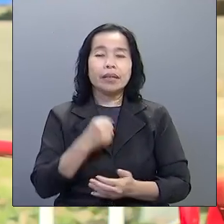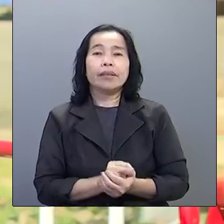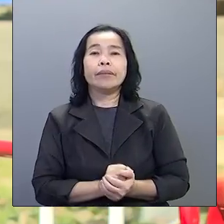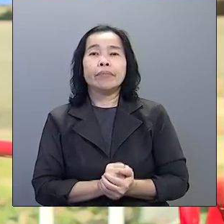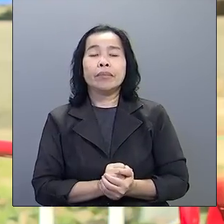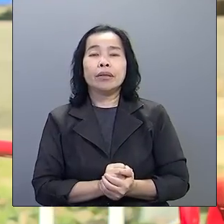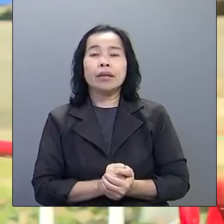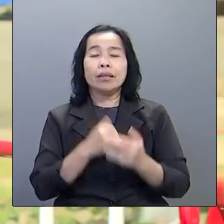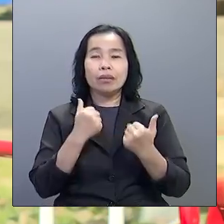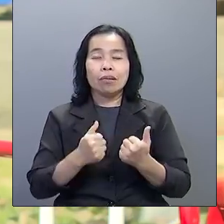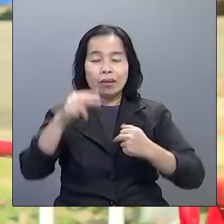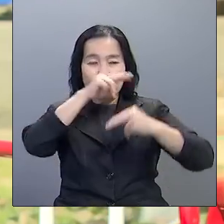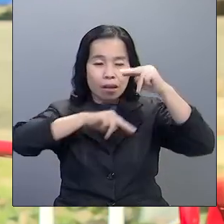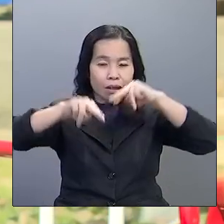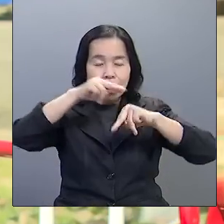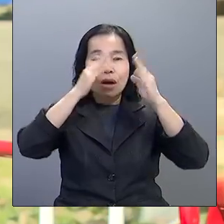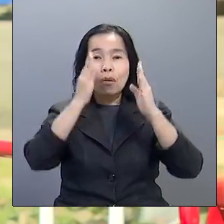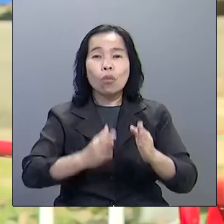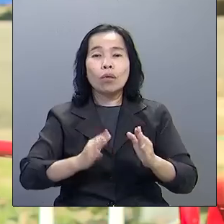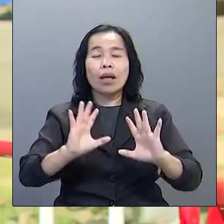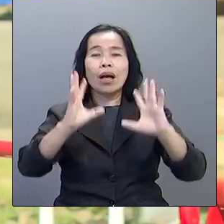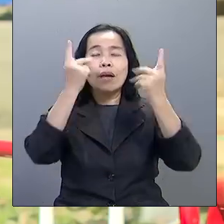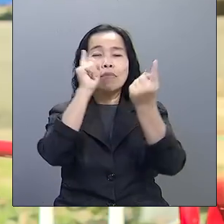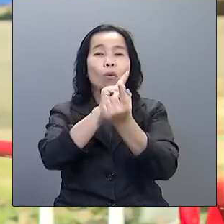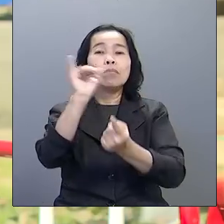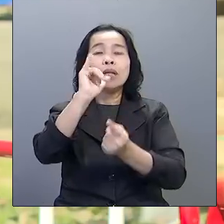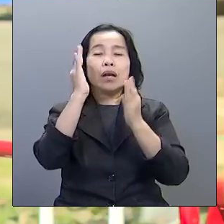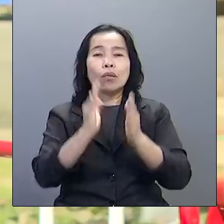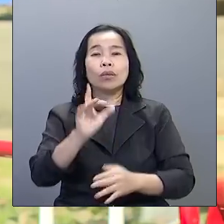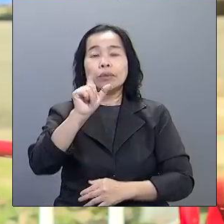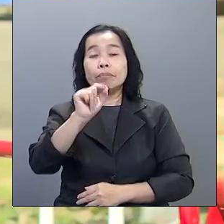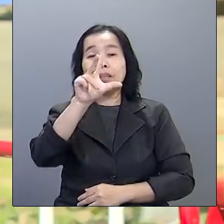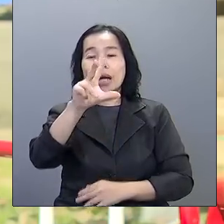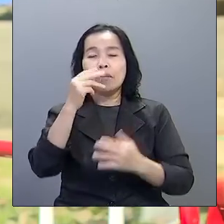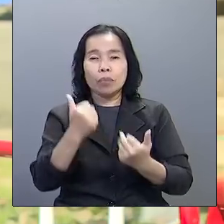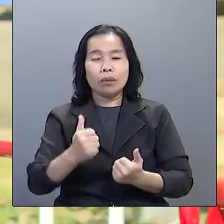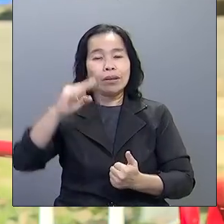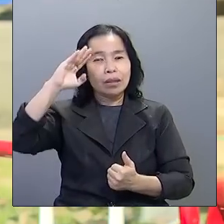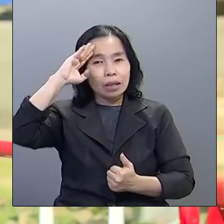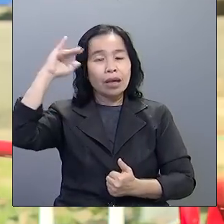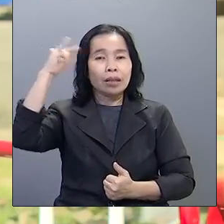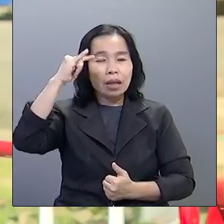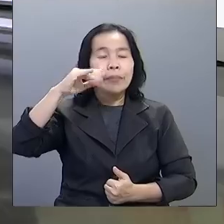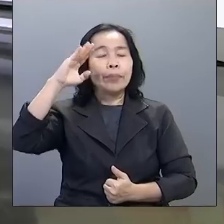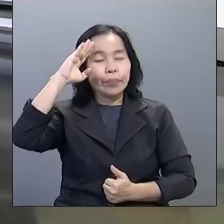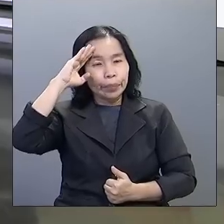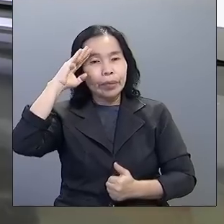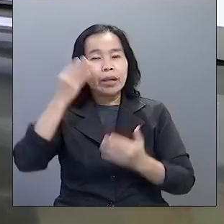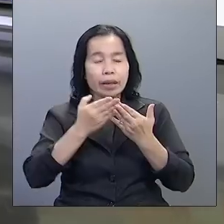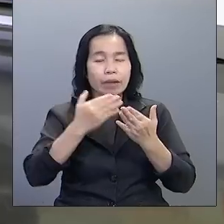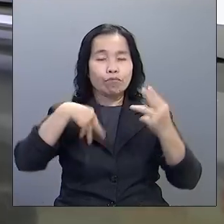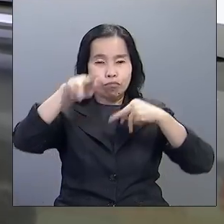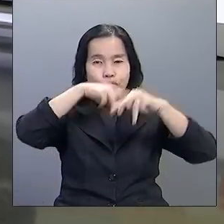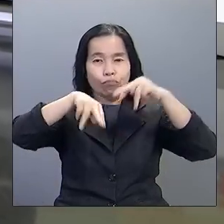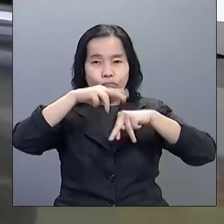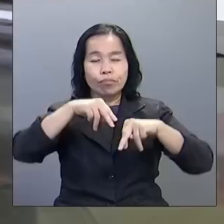การปฏิบัติการค้นหาผู้สูญหายอีก23คนณตอนนี้ทางกองทัพเรือและกองทัพอากาศยังค้นหาอยู่ตลอด24ชั่วโมงครับ ค่ะขอบ